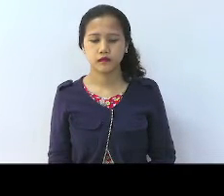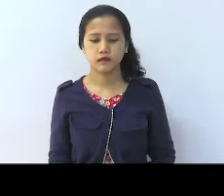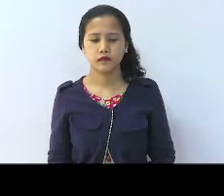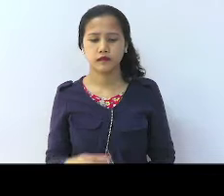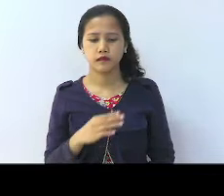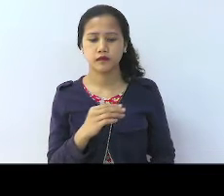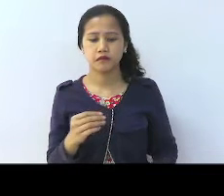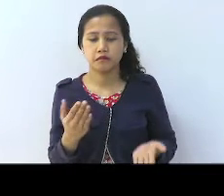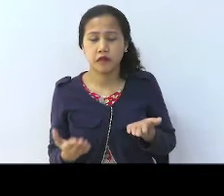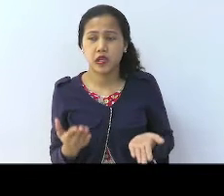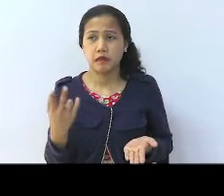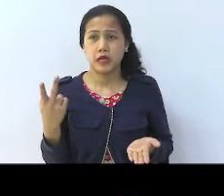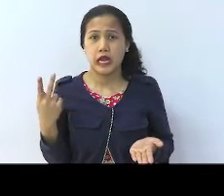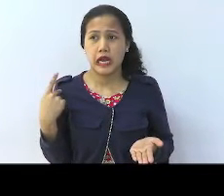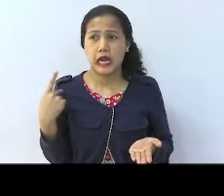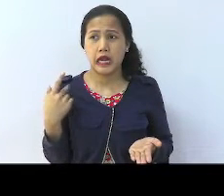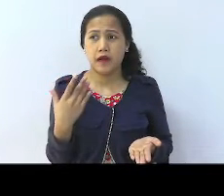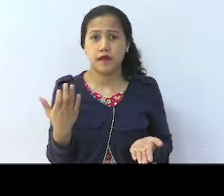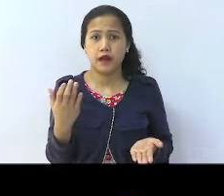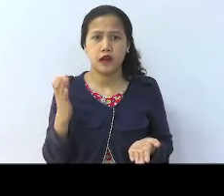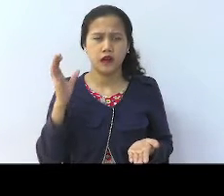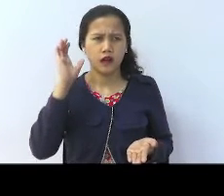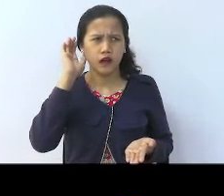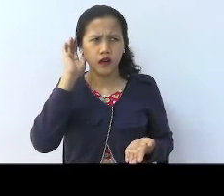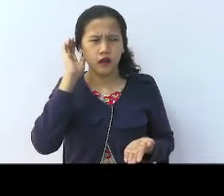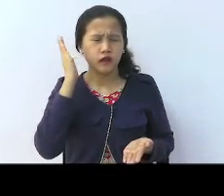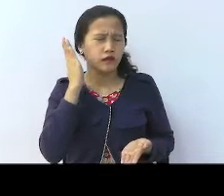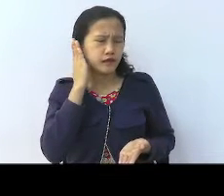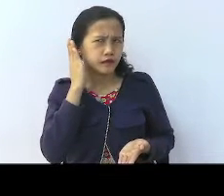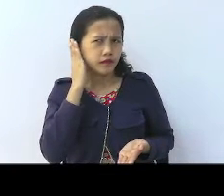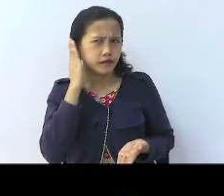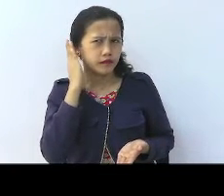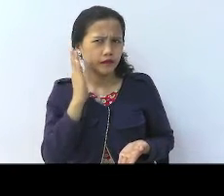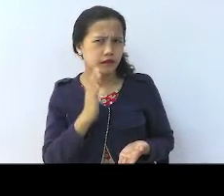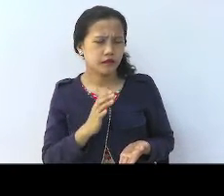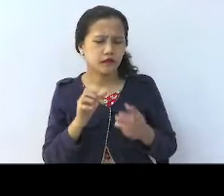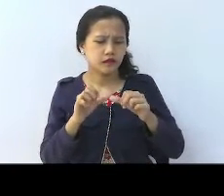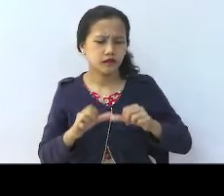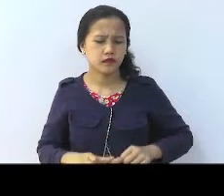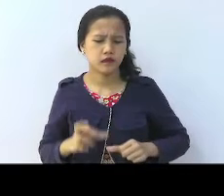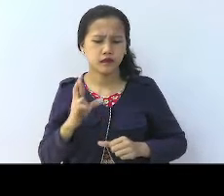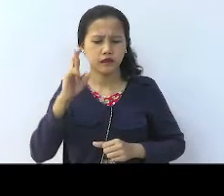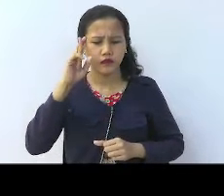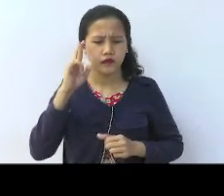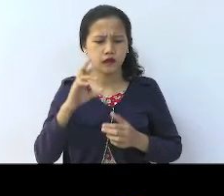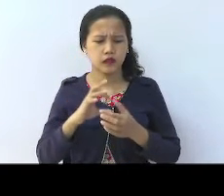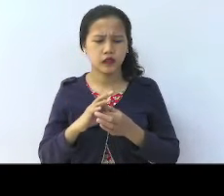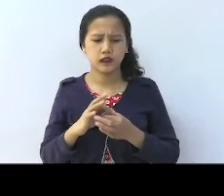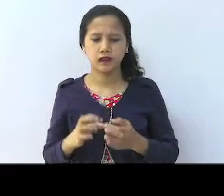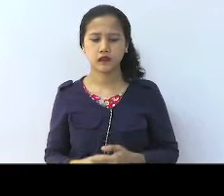may umuugong sa tenga. Yan, yung mga pwedeng maging sintomas